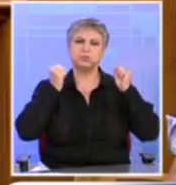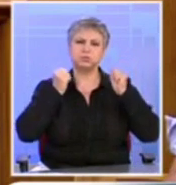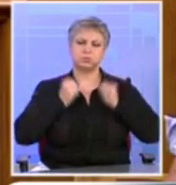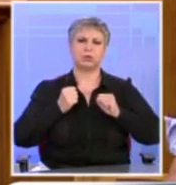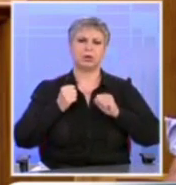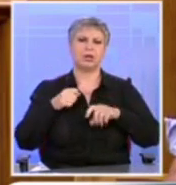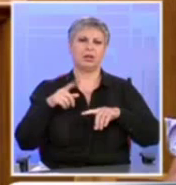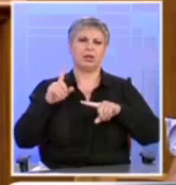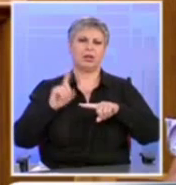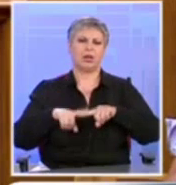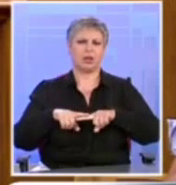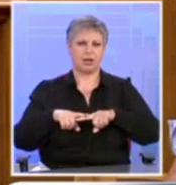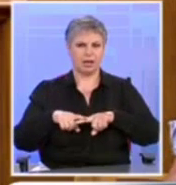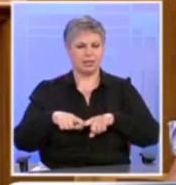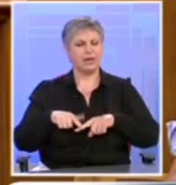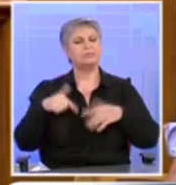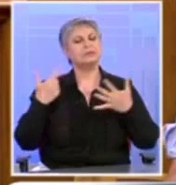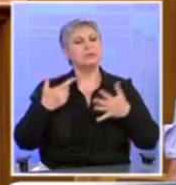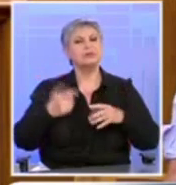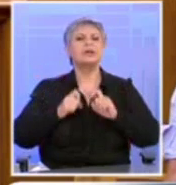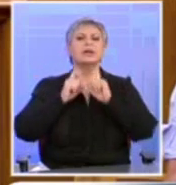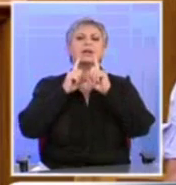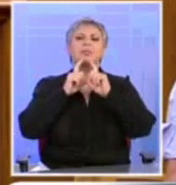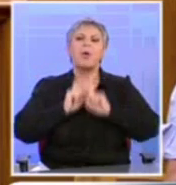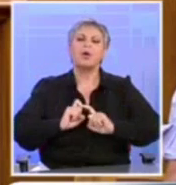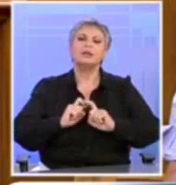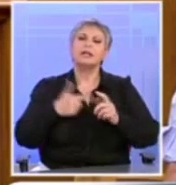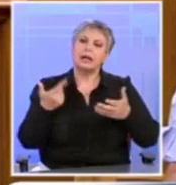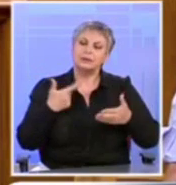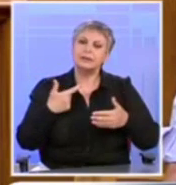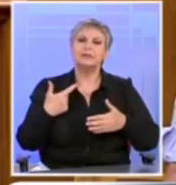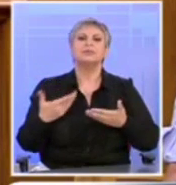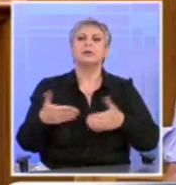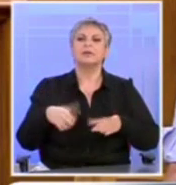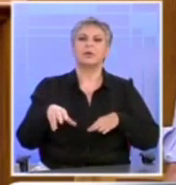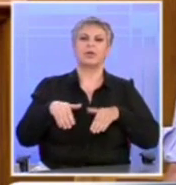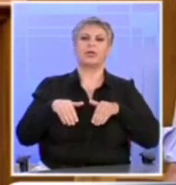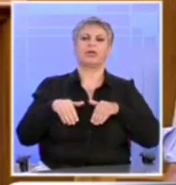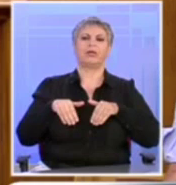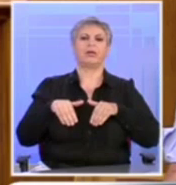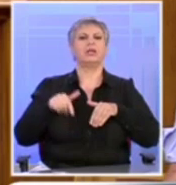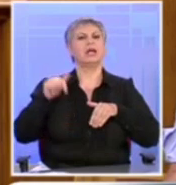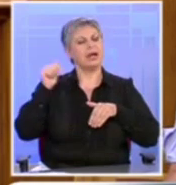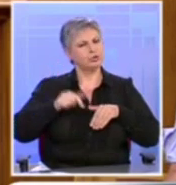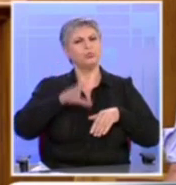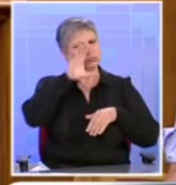Πήγαμε λοιπόν σε ένα επώδυνο συμβιβασμό, ησυχία. Πράγματι έξω από το πρόγραμμά